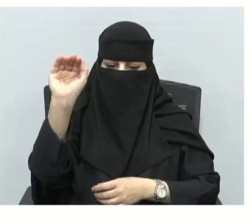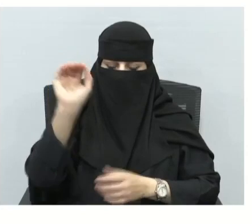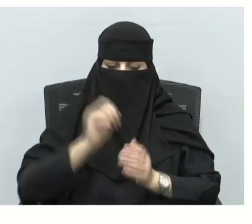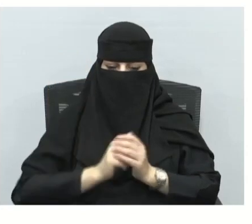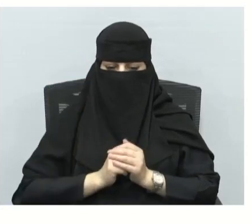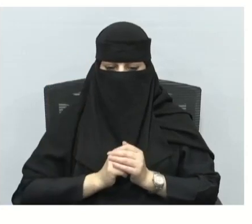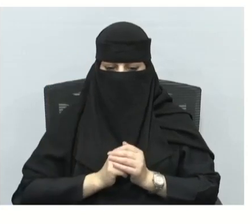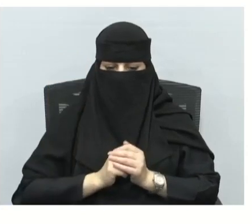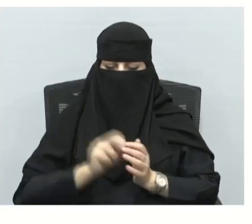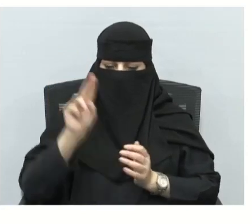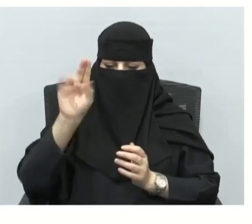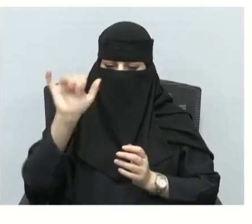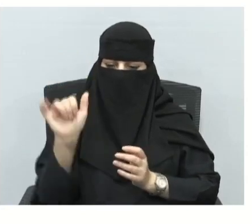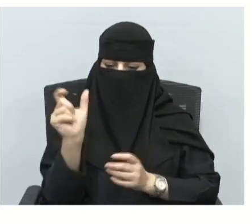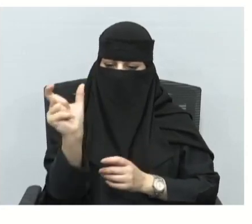تفاح